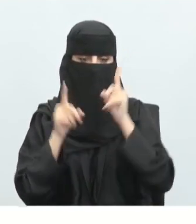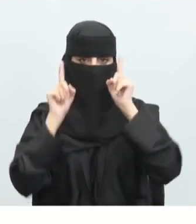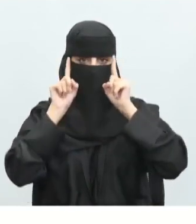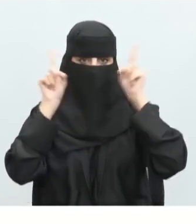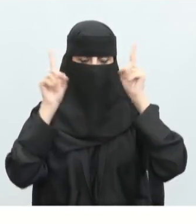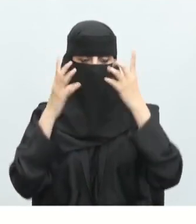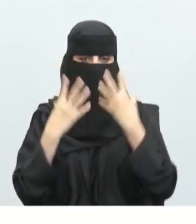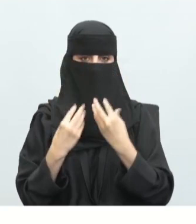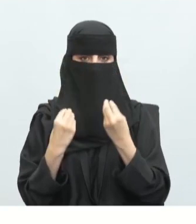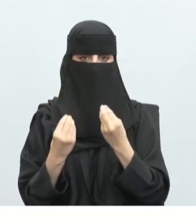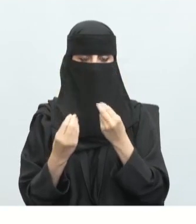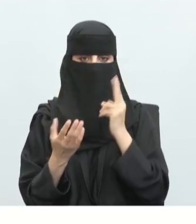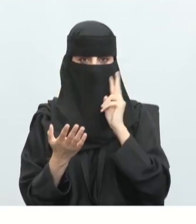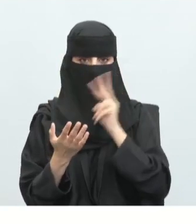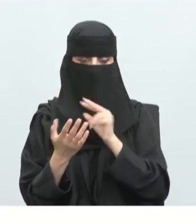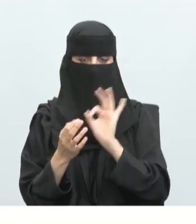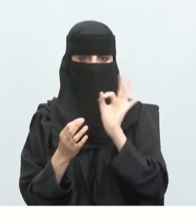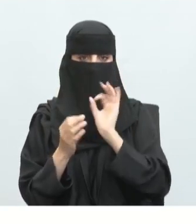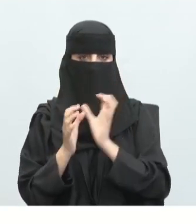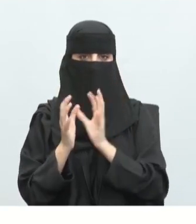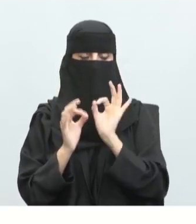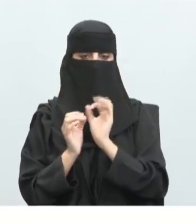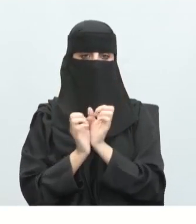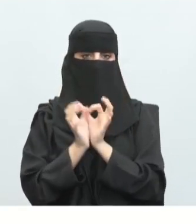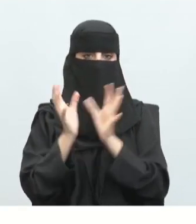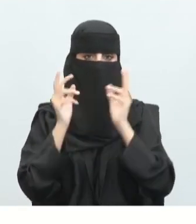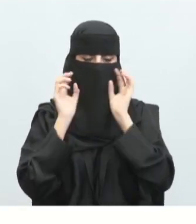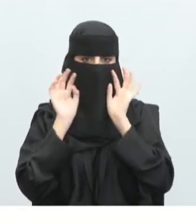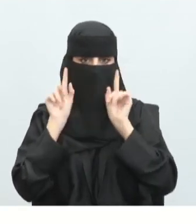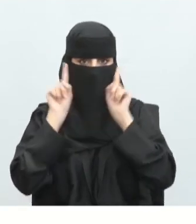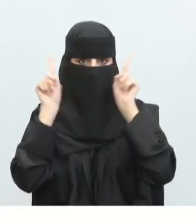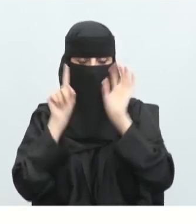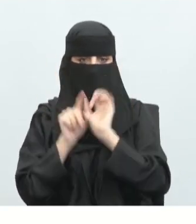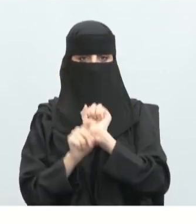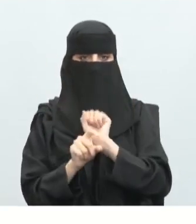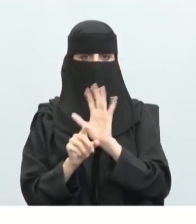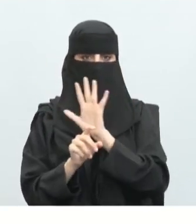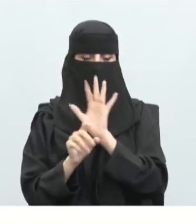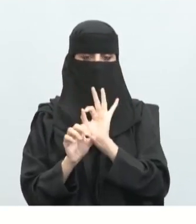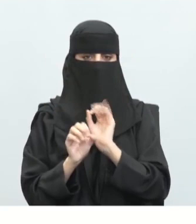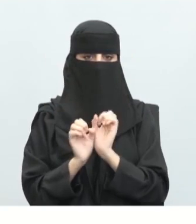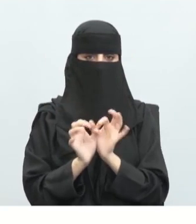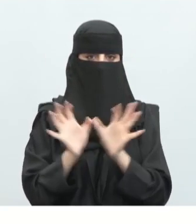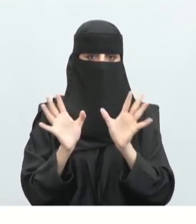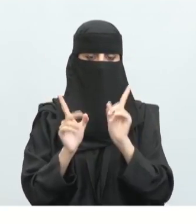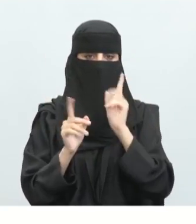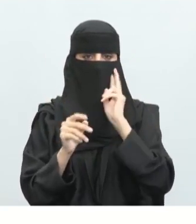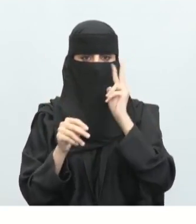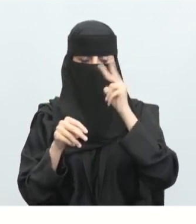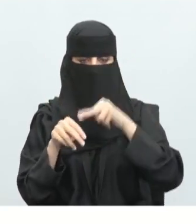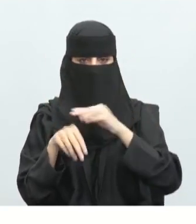قرنيه الذين يشبهان فروع الاشجار لكنه حين نظر الى